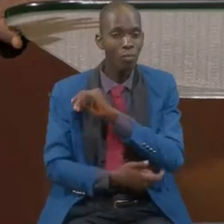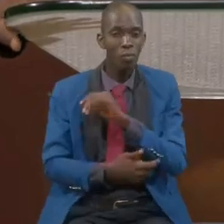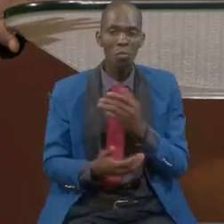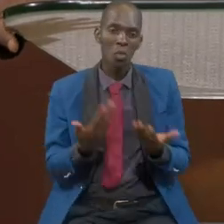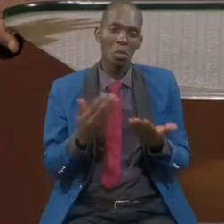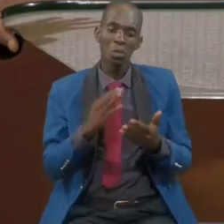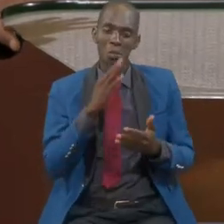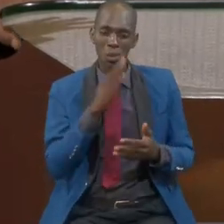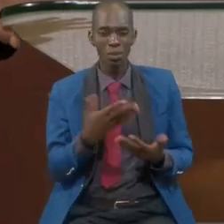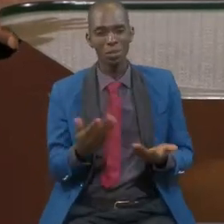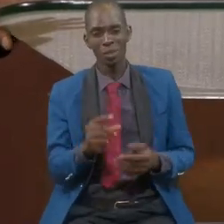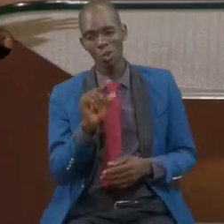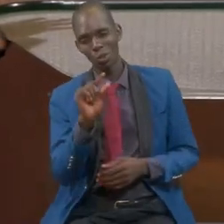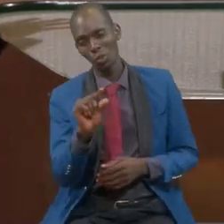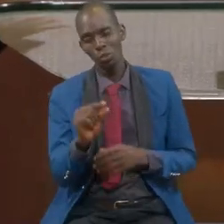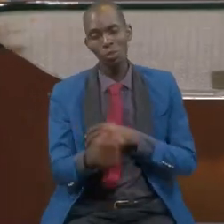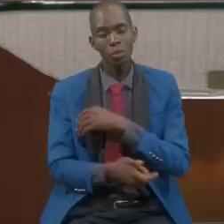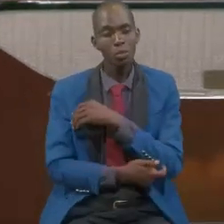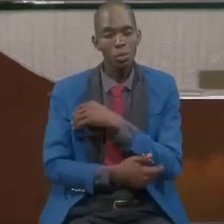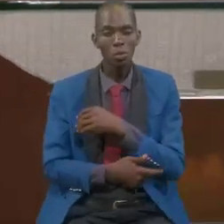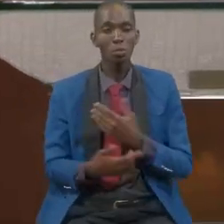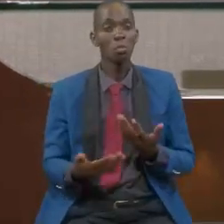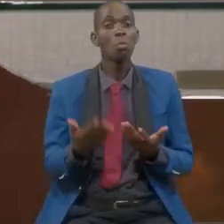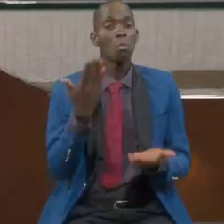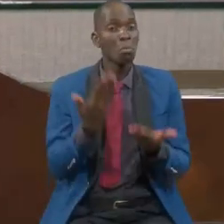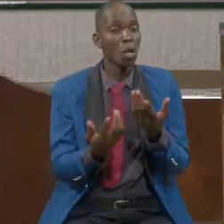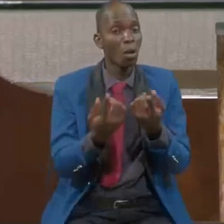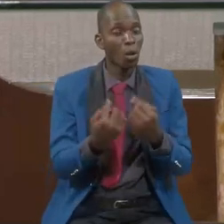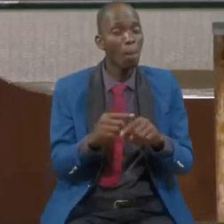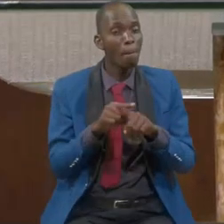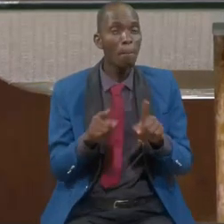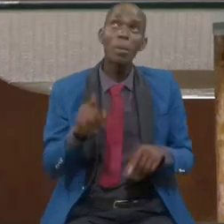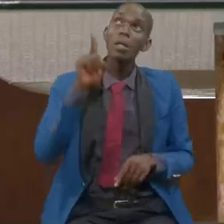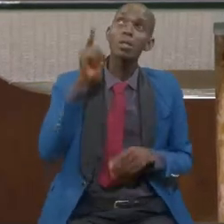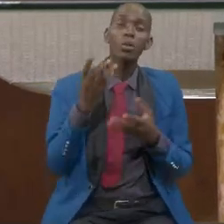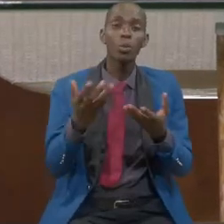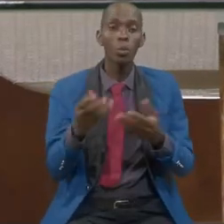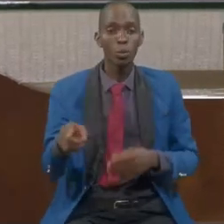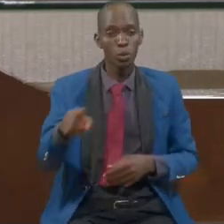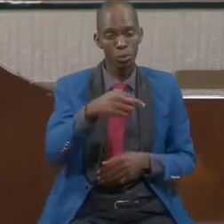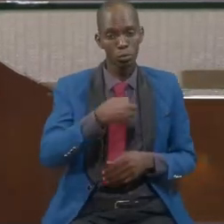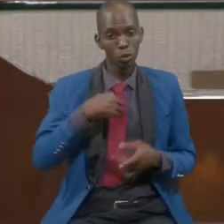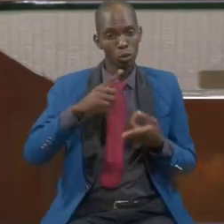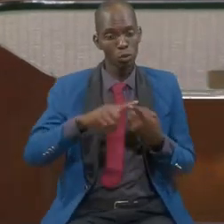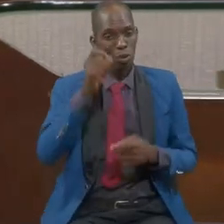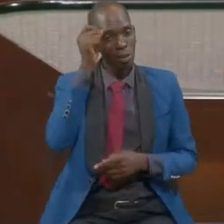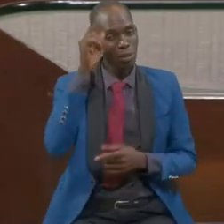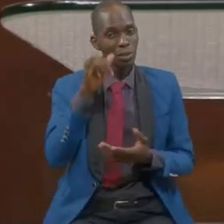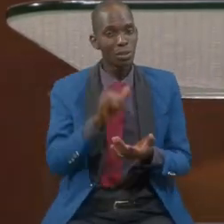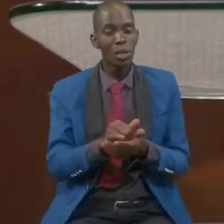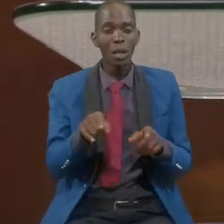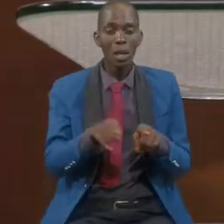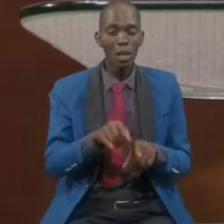de tentation, d'épreuves, même des tribulations locales peuvent arriver. Mais il veut que nous comprenions que tel que